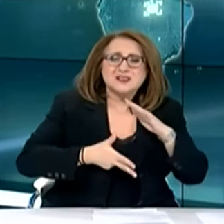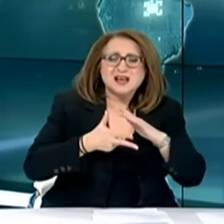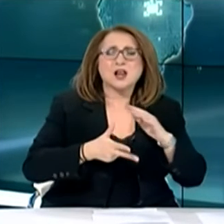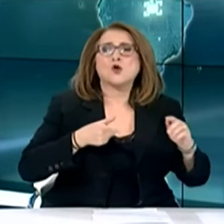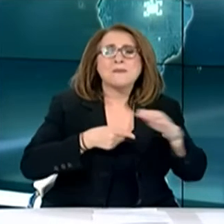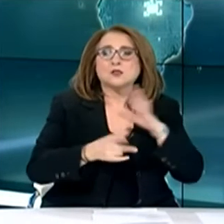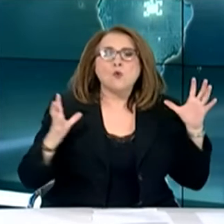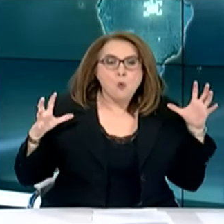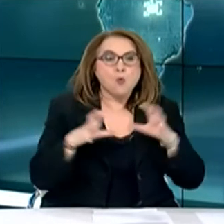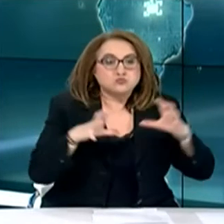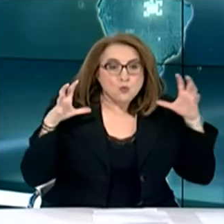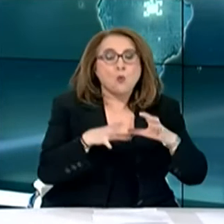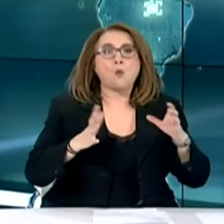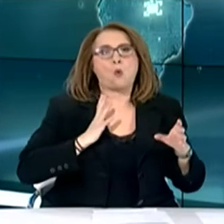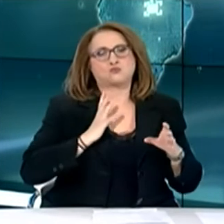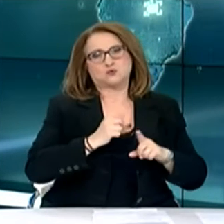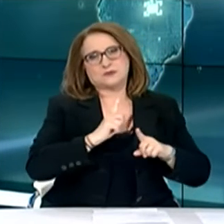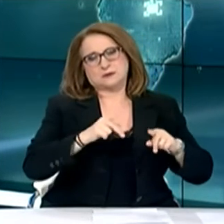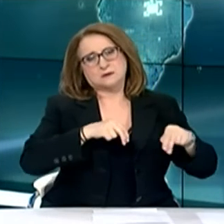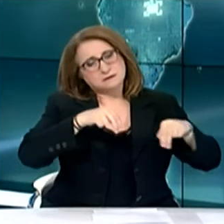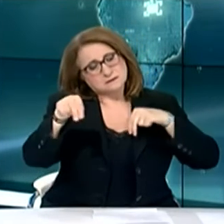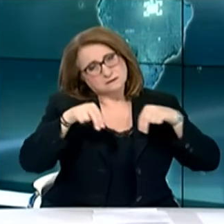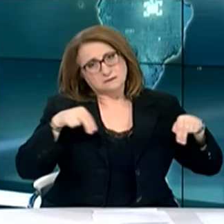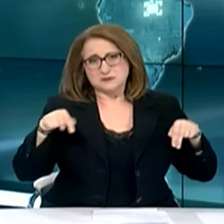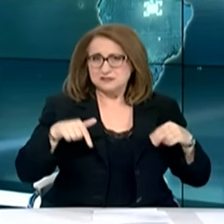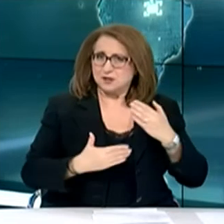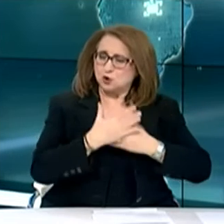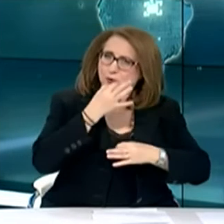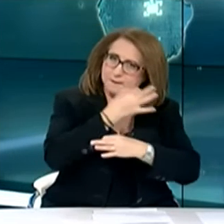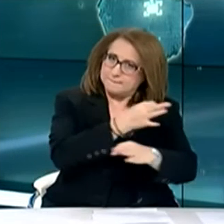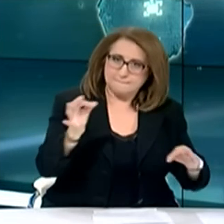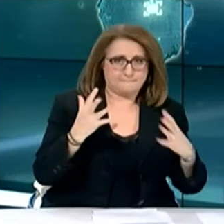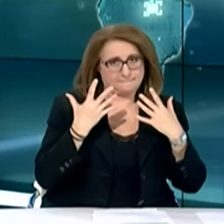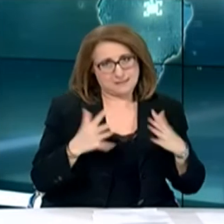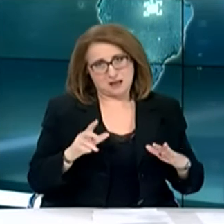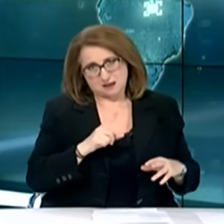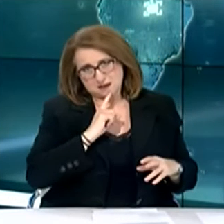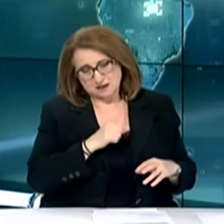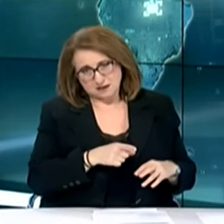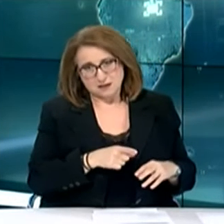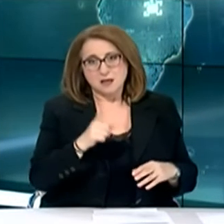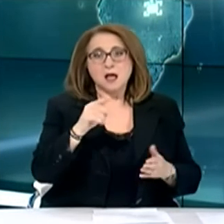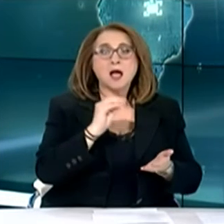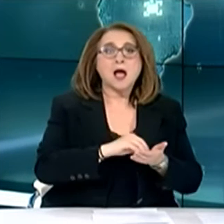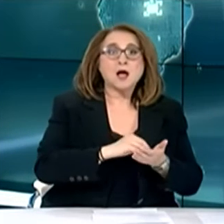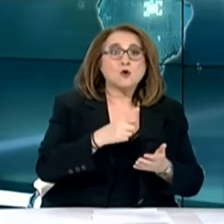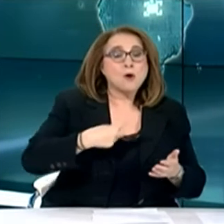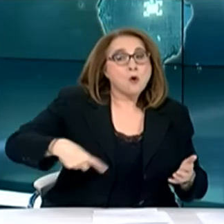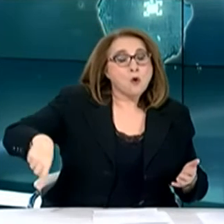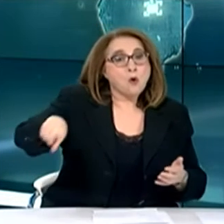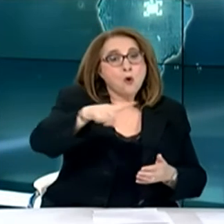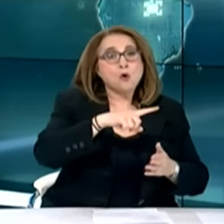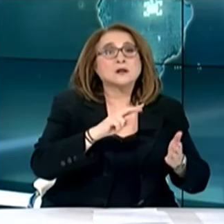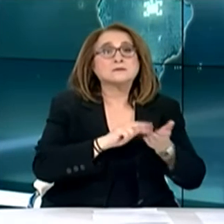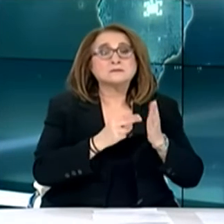κατάσταση. Θέλω να επισημάνω την ιδιαίτερη προσοχή όλων μας να μην παρατηρηθούν